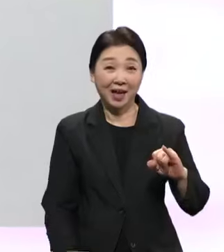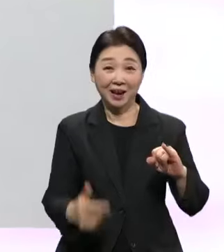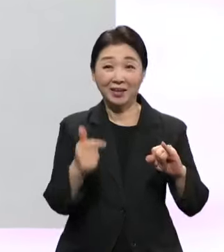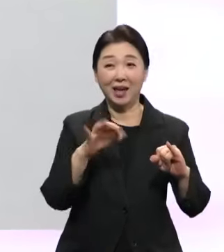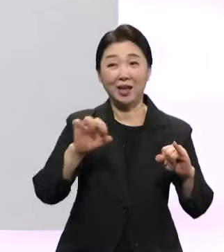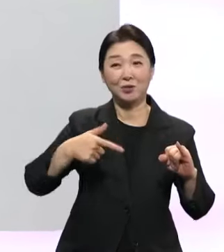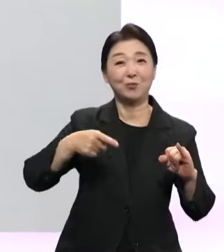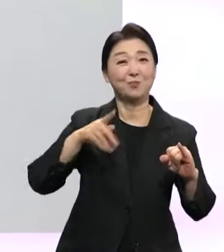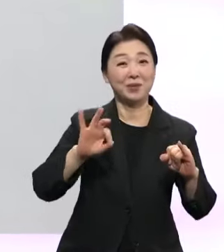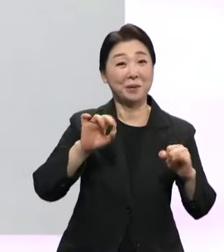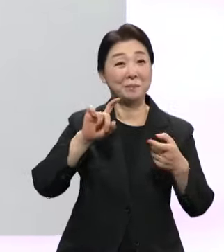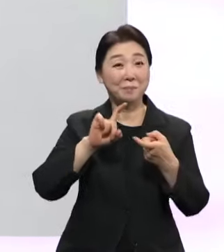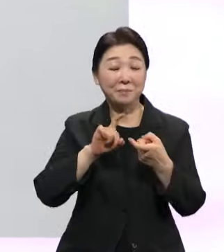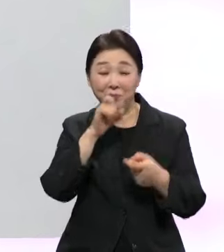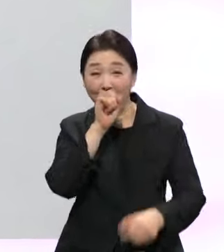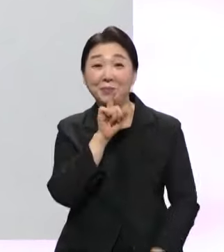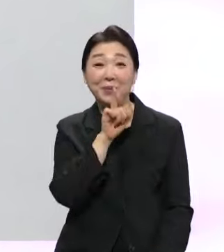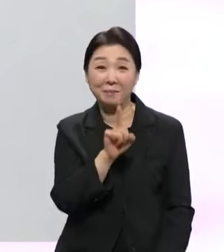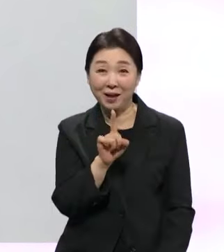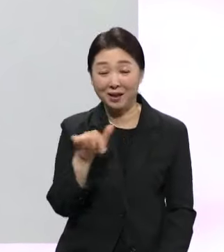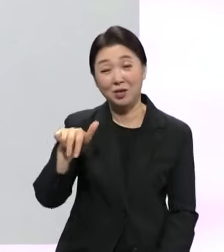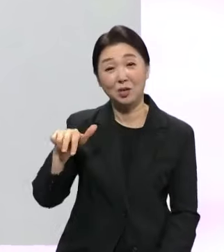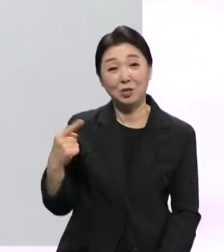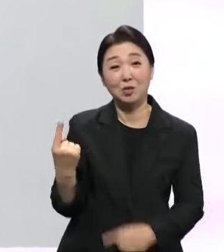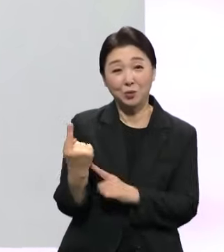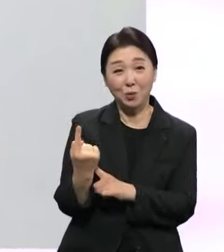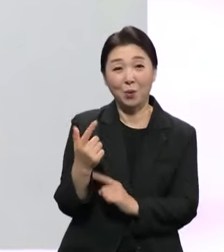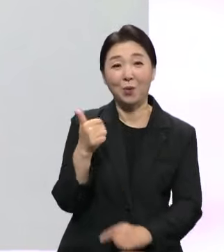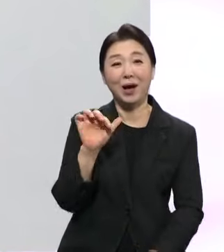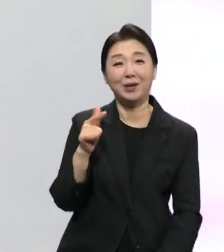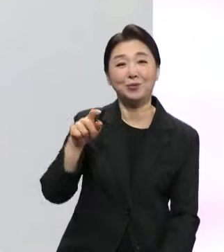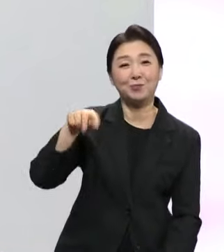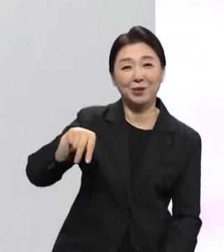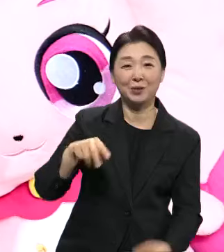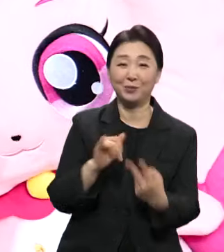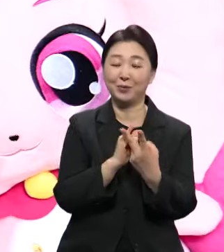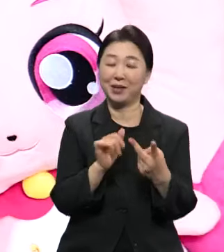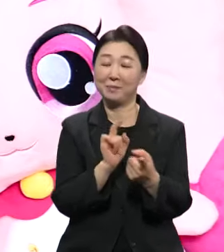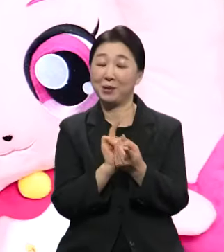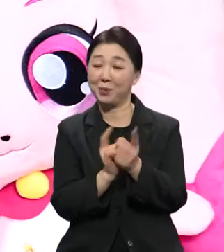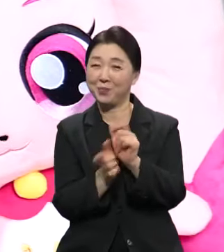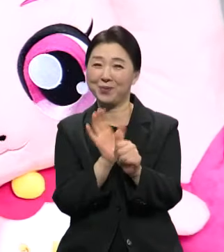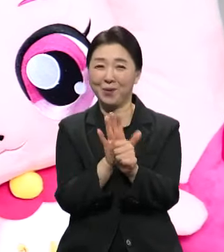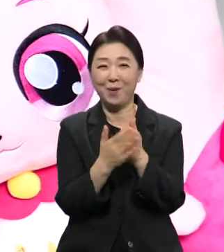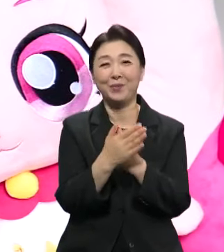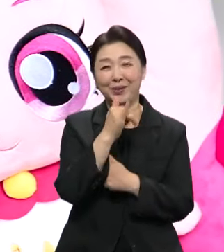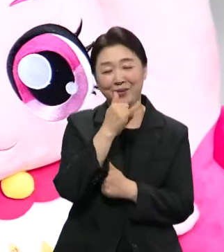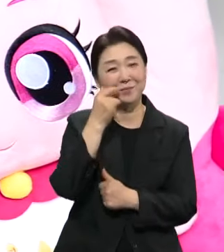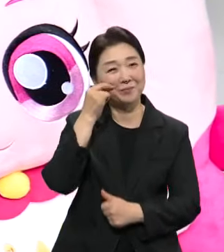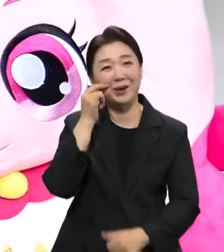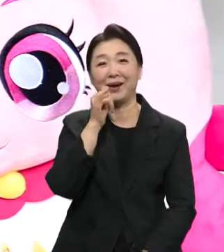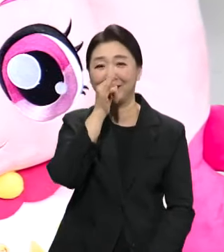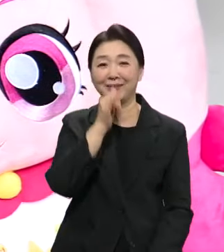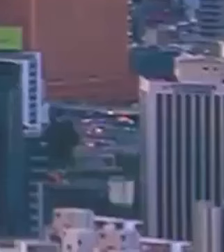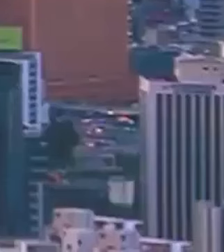팬이라고 평소 언급했던 조정석 배우와 하츄핑 두 배우가 만나 서로 응원하는 장면도 화제를 모았습니다.